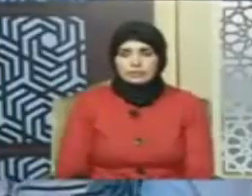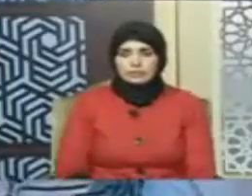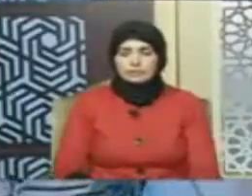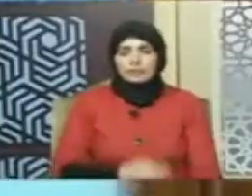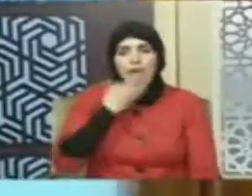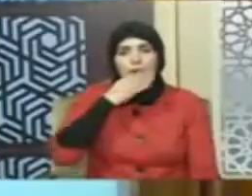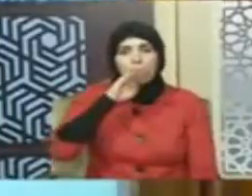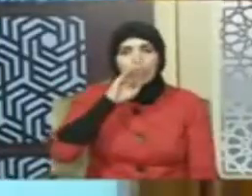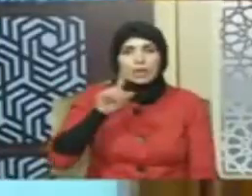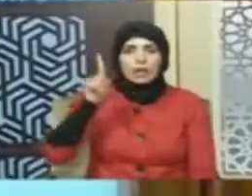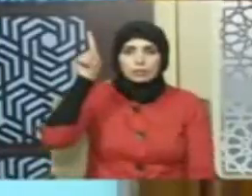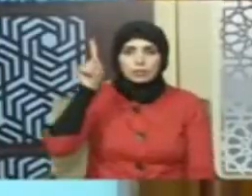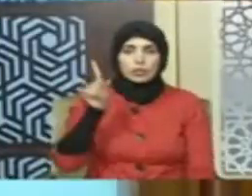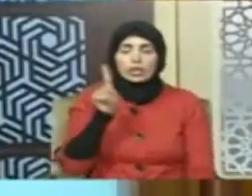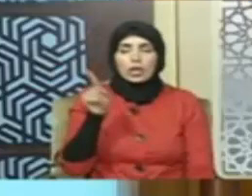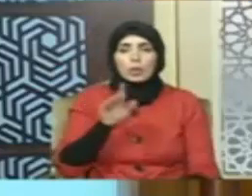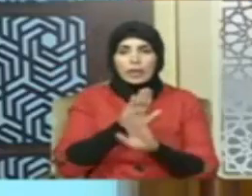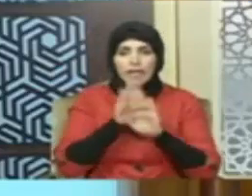الحمد لله وكفى،